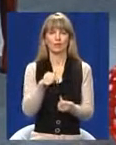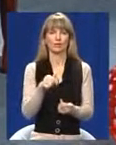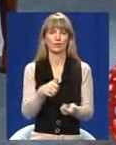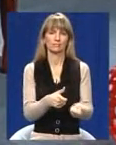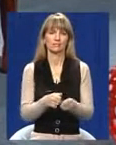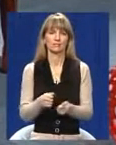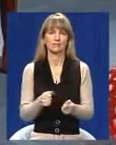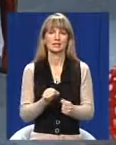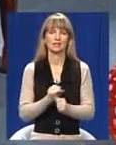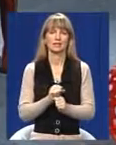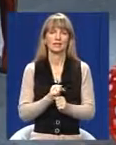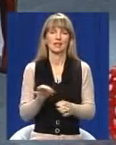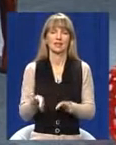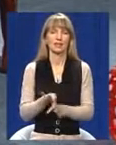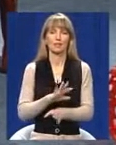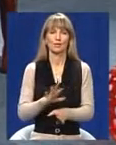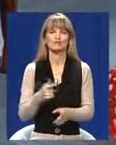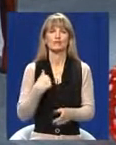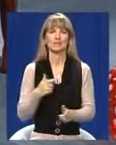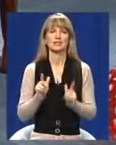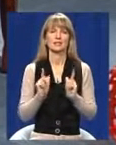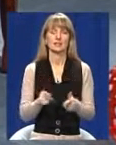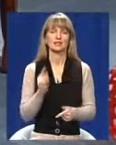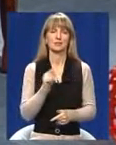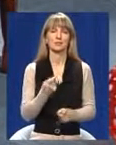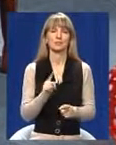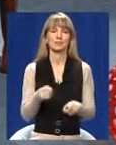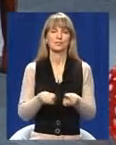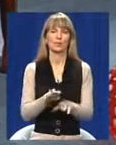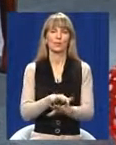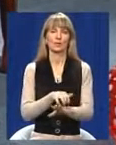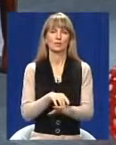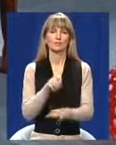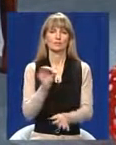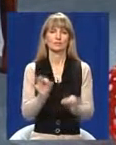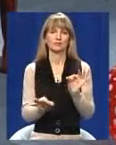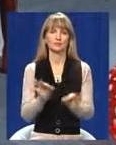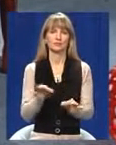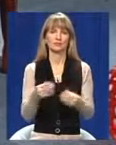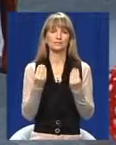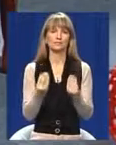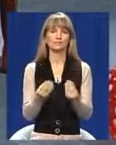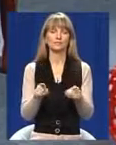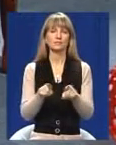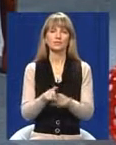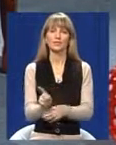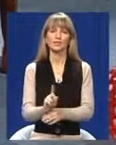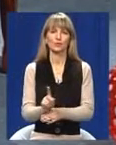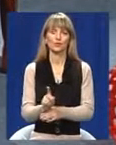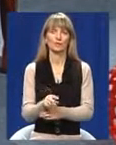Я ні за що тягати. Цілком з тобою погоджуюся, оскільки такі котики, вони природа наділила їх таким хвостиком,